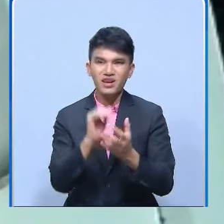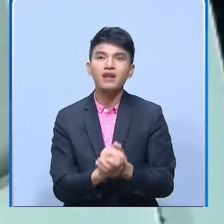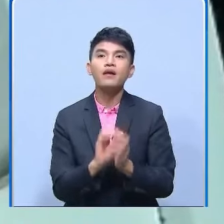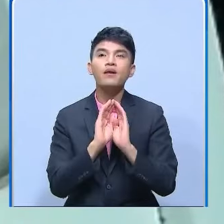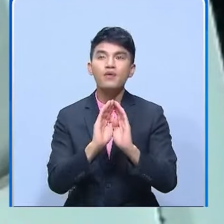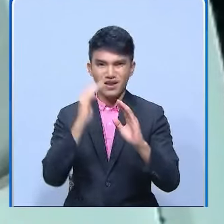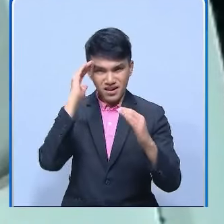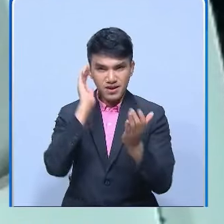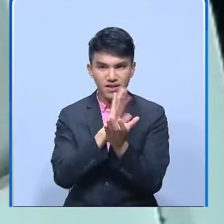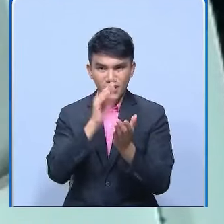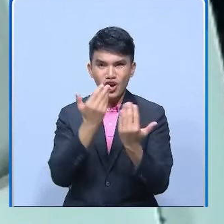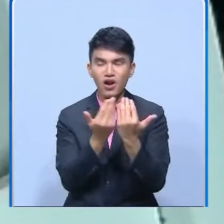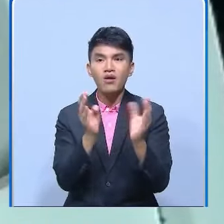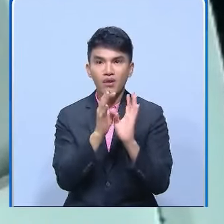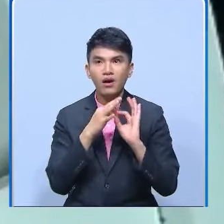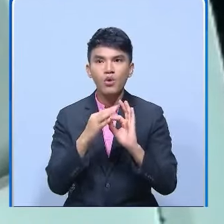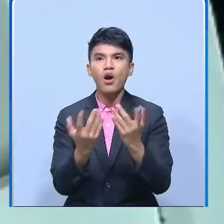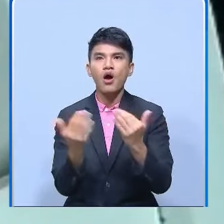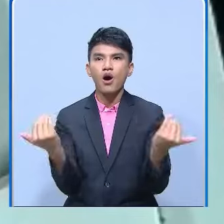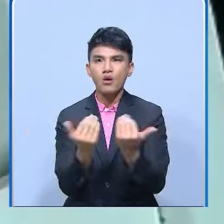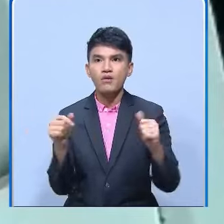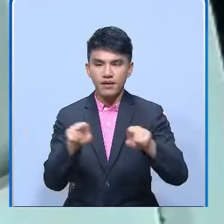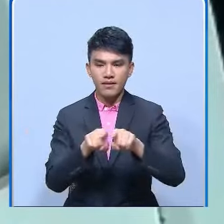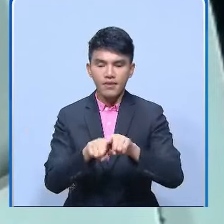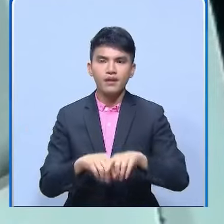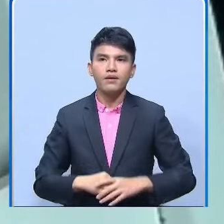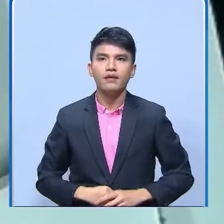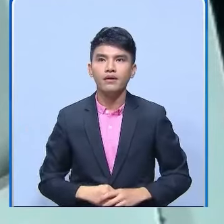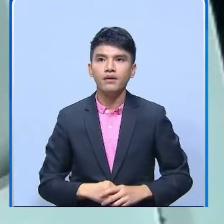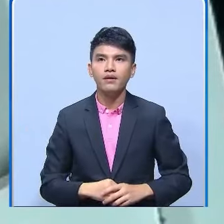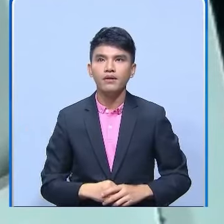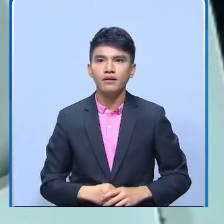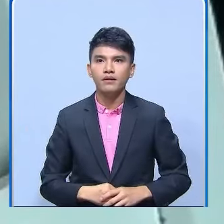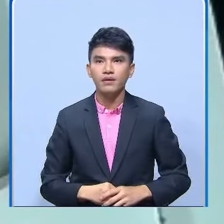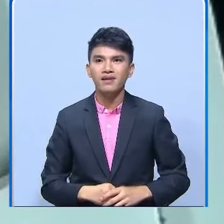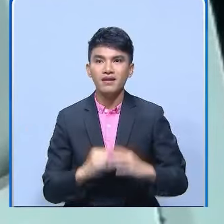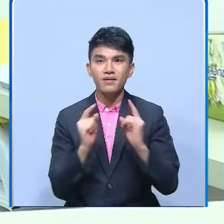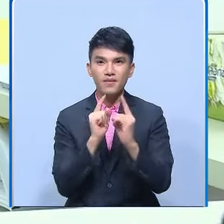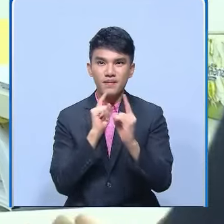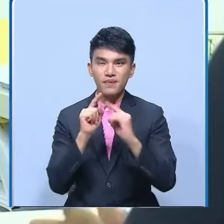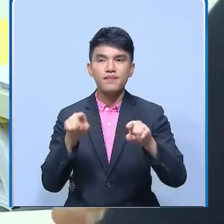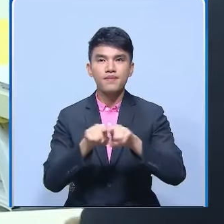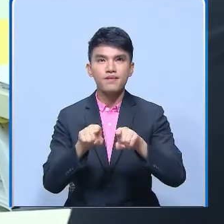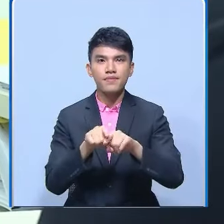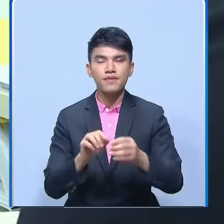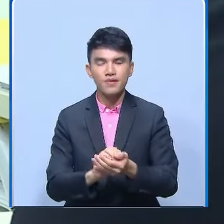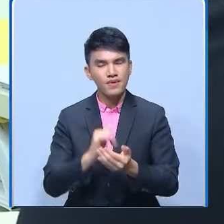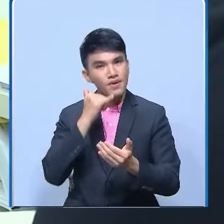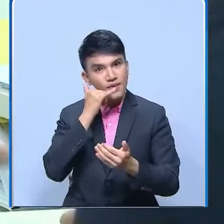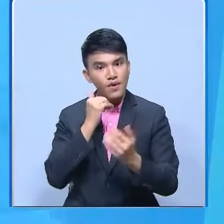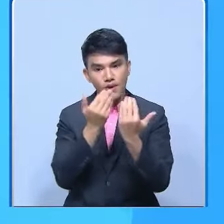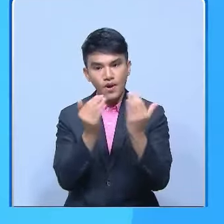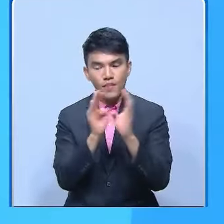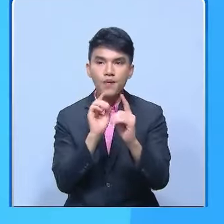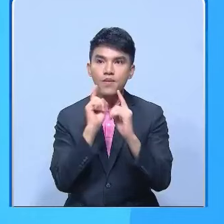ฝากด้วยเนาะครอบครัวเก็เป็นห่วงว่าว่ารอคอยลูกเค้าอ่ะนะตอนที่ผมไปตอนนั้นเขาก็ไปคุยกับไปเข้าสายคุยกับทางครอบครัว